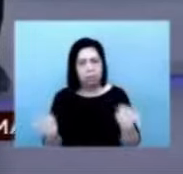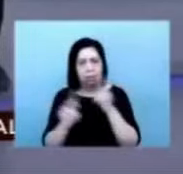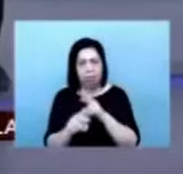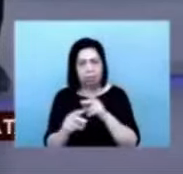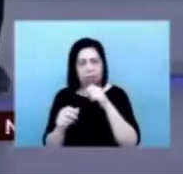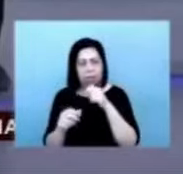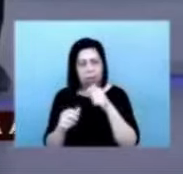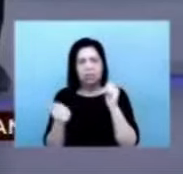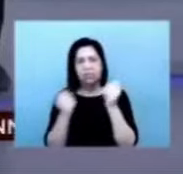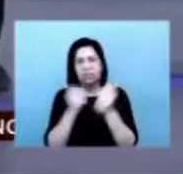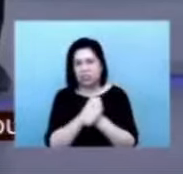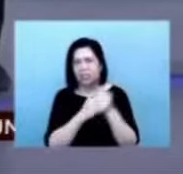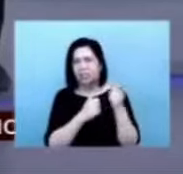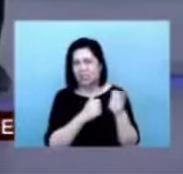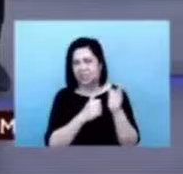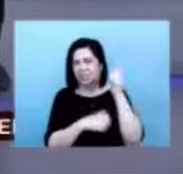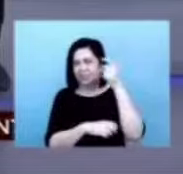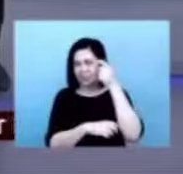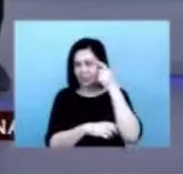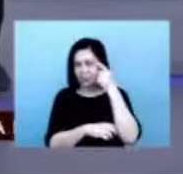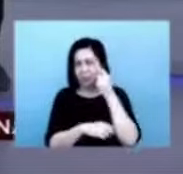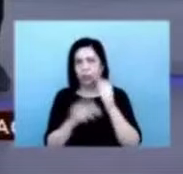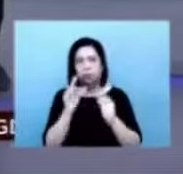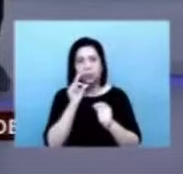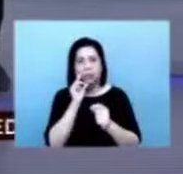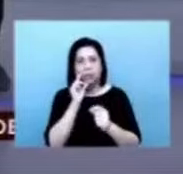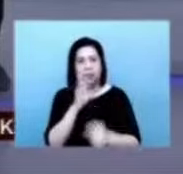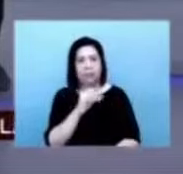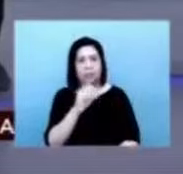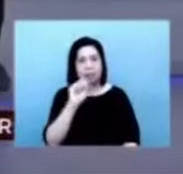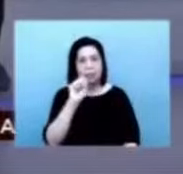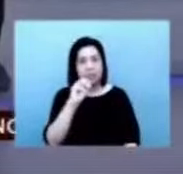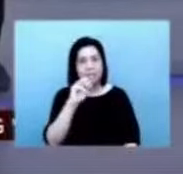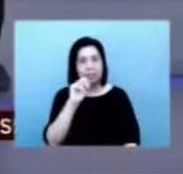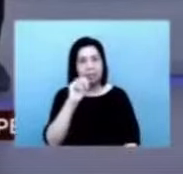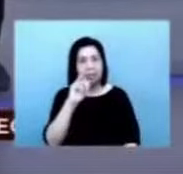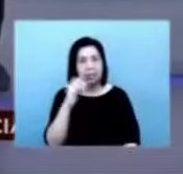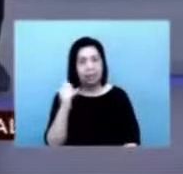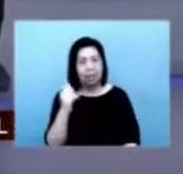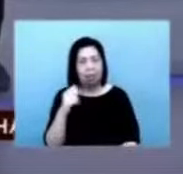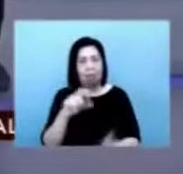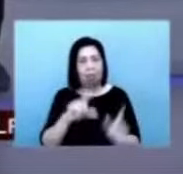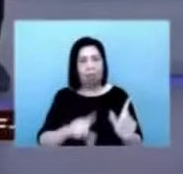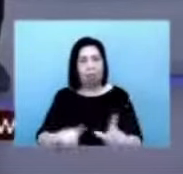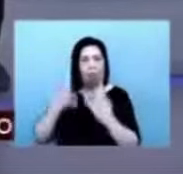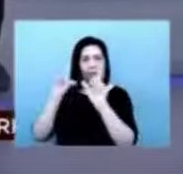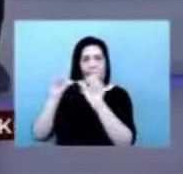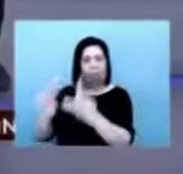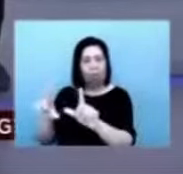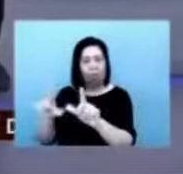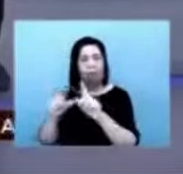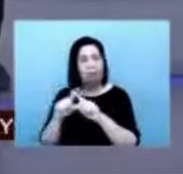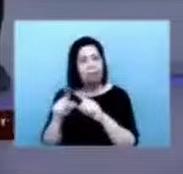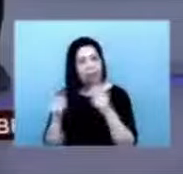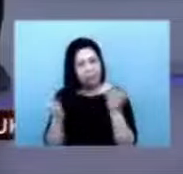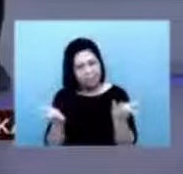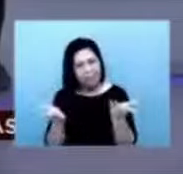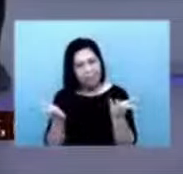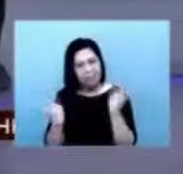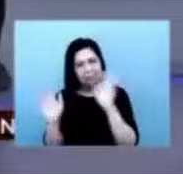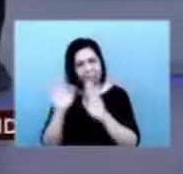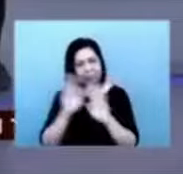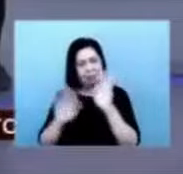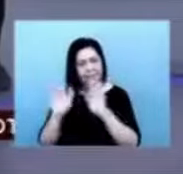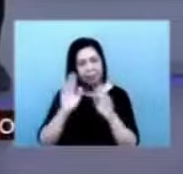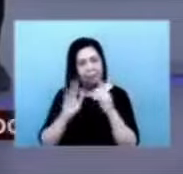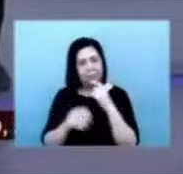na ang ihip ng hangin, si Duterte at ang SMNI na ang nasa kabilang bakod na. Pero yun na nga ang problema ayon sa mga